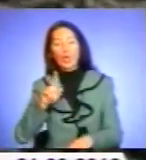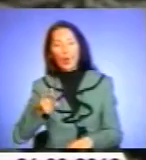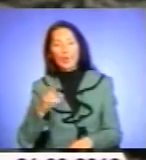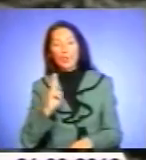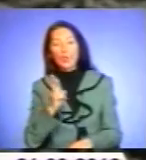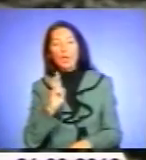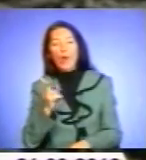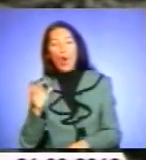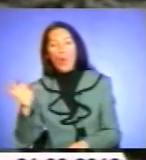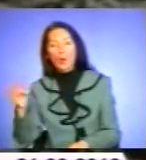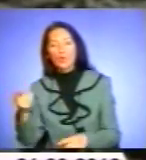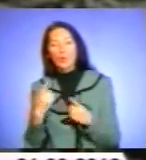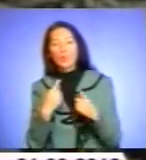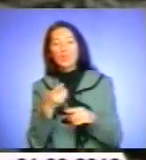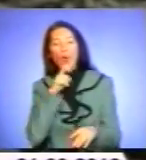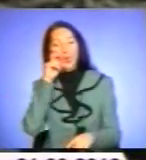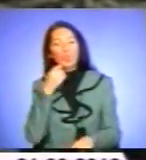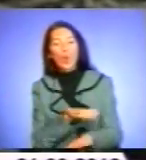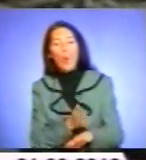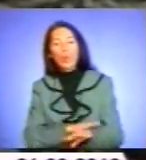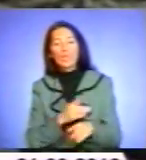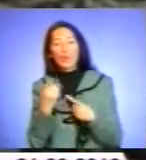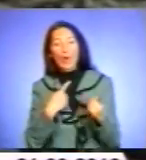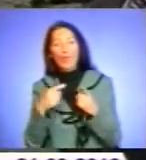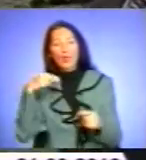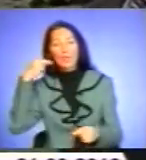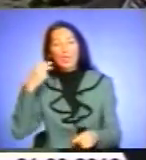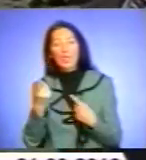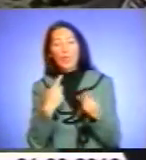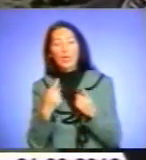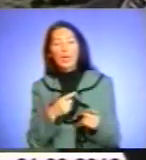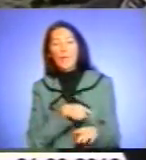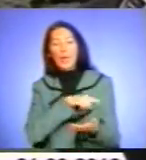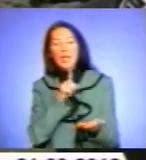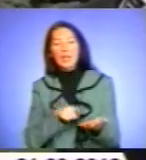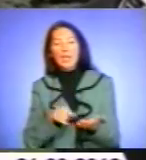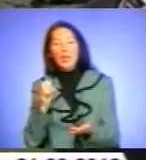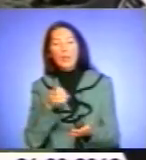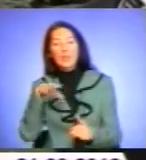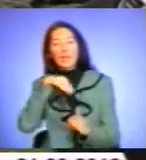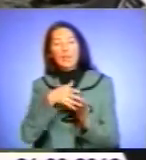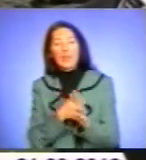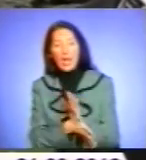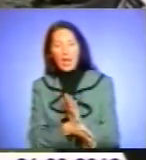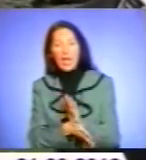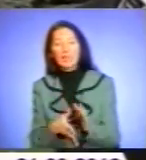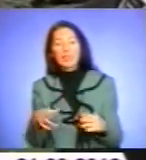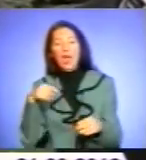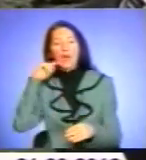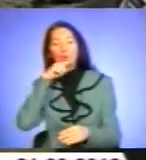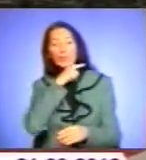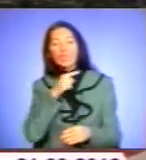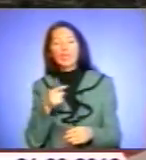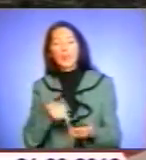відбулись українсько-польські переговори. Президенти обговорили питання європейської інтеграції, економічний аспект співпраці Польщі з Україною та велику